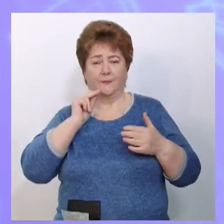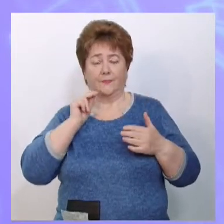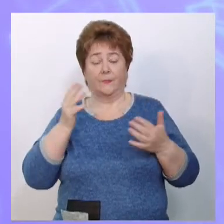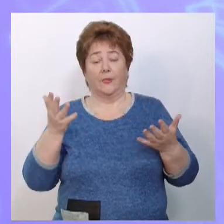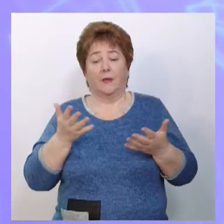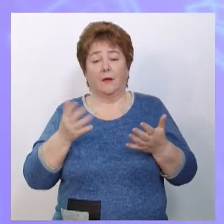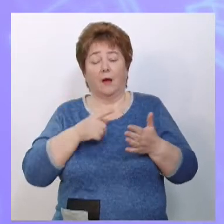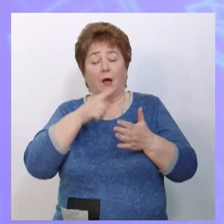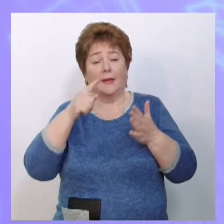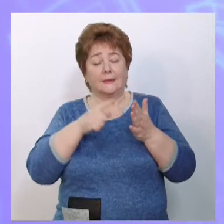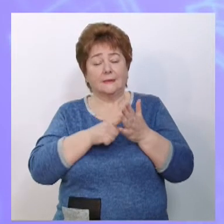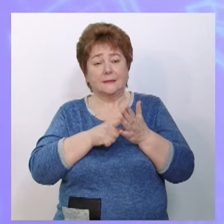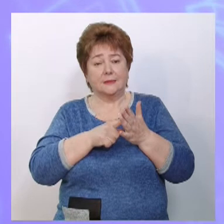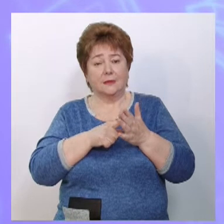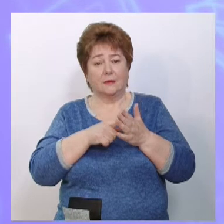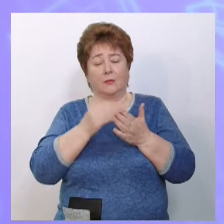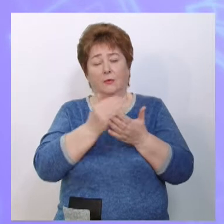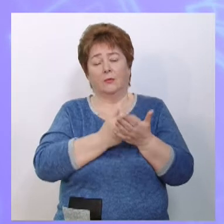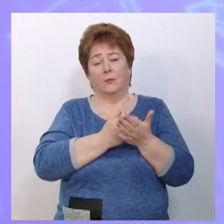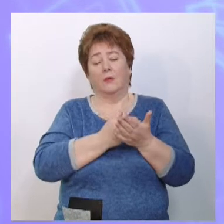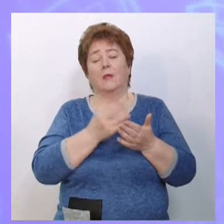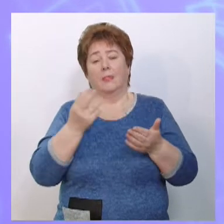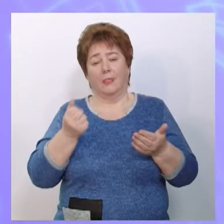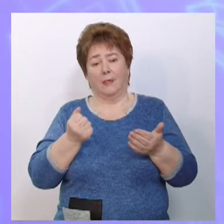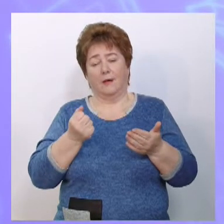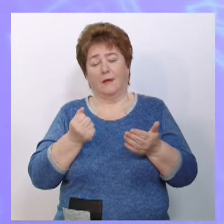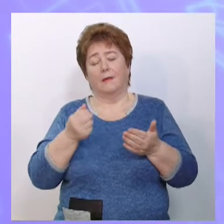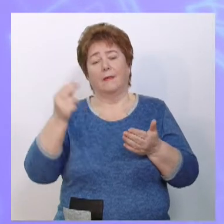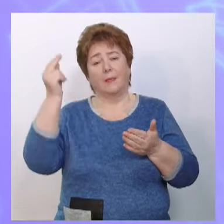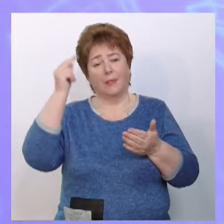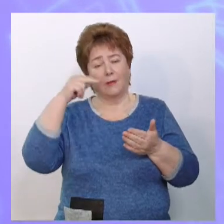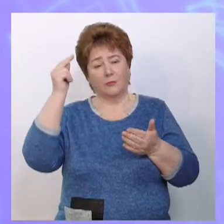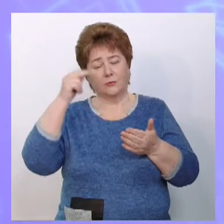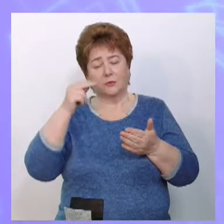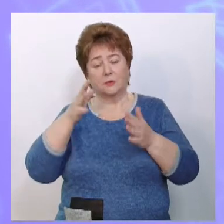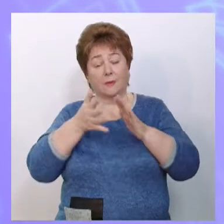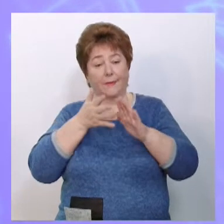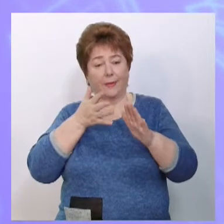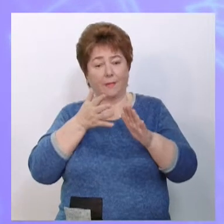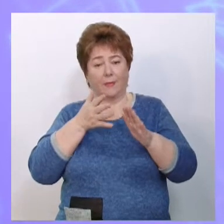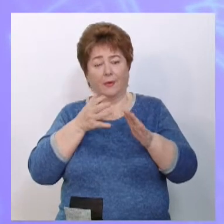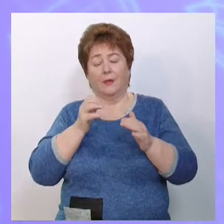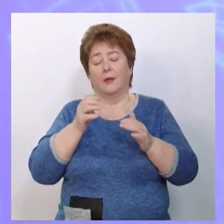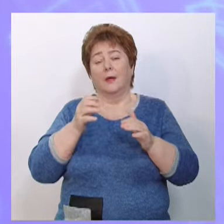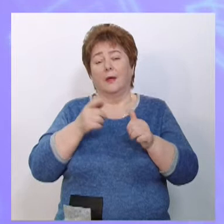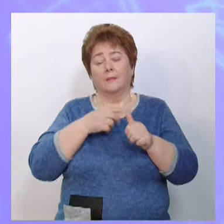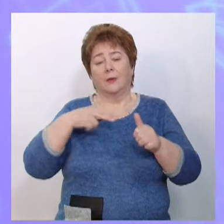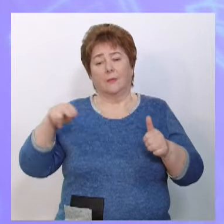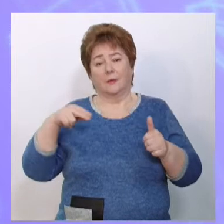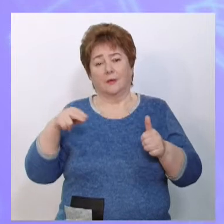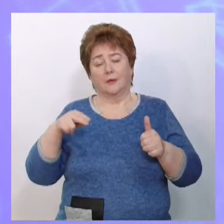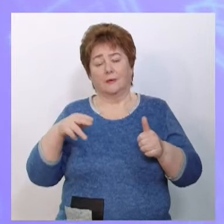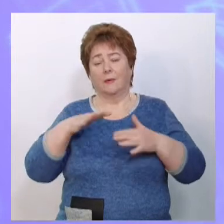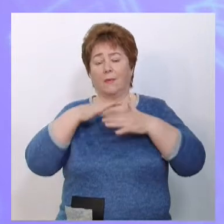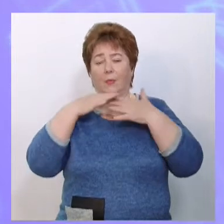А какая цель нашего урока? Конечно, научиться распознавать имена